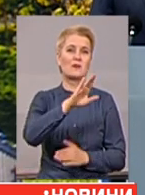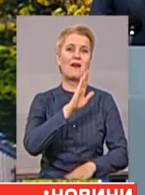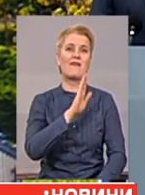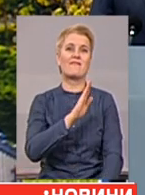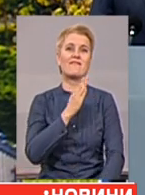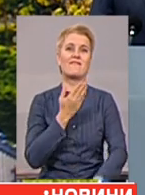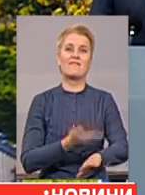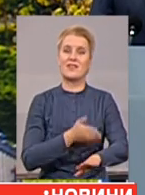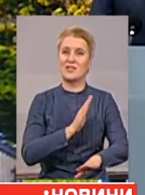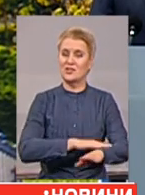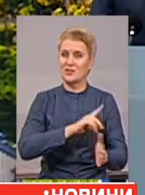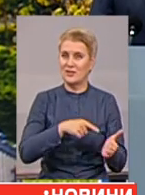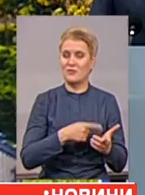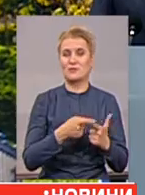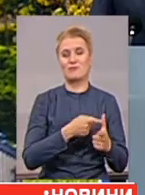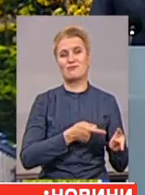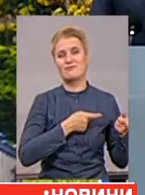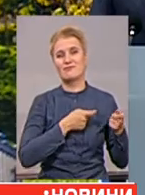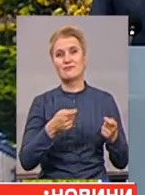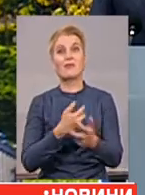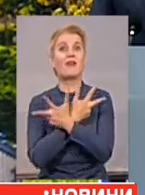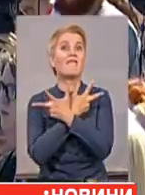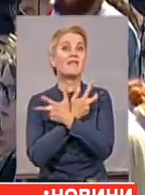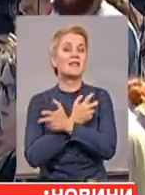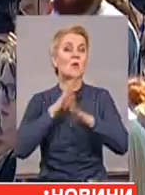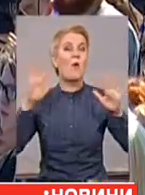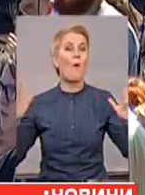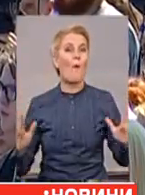чи відвідати Віденську оперу.